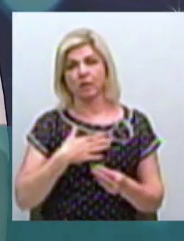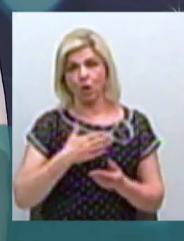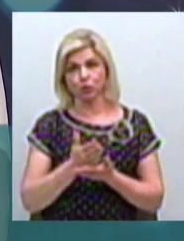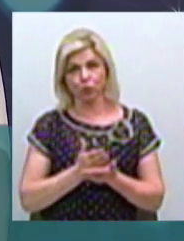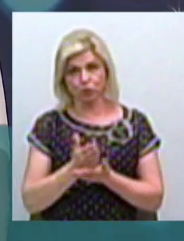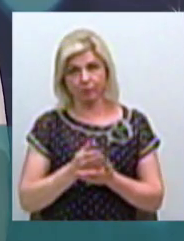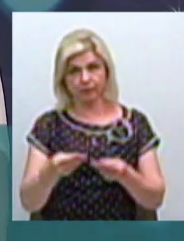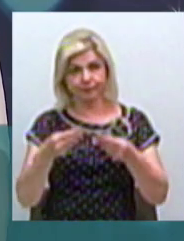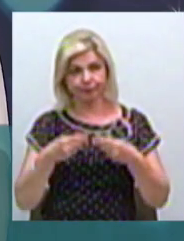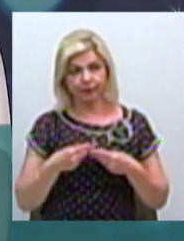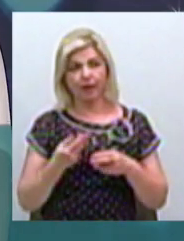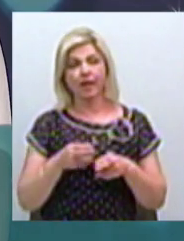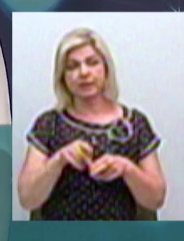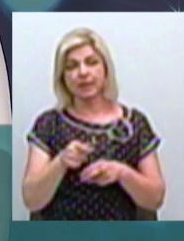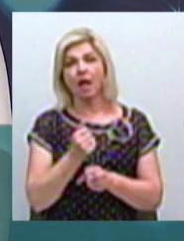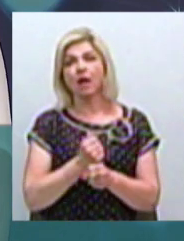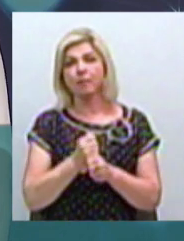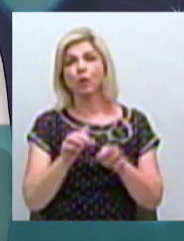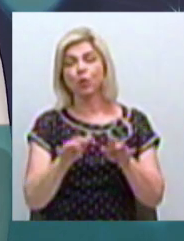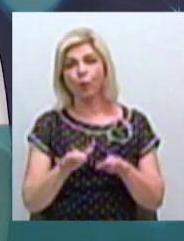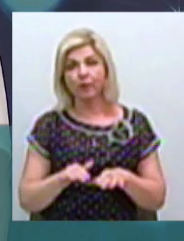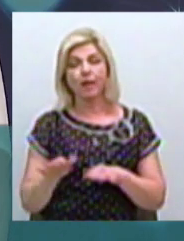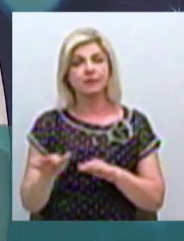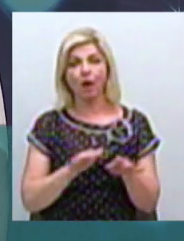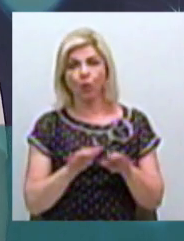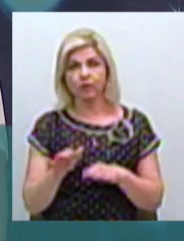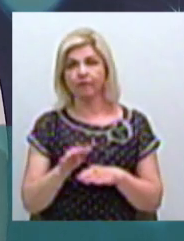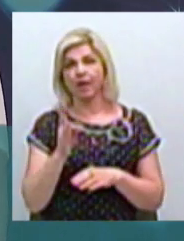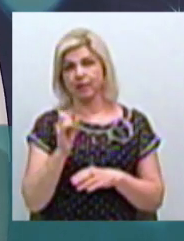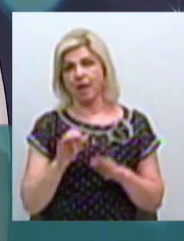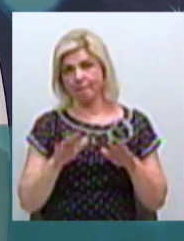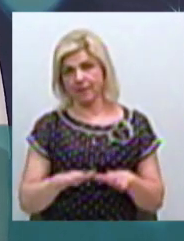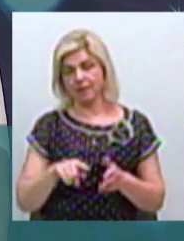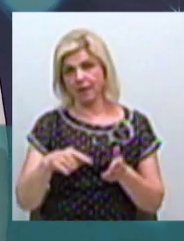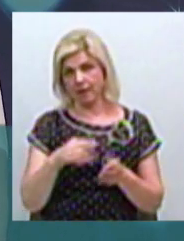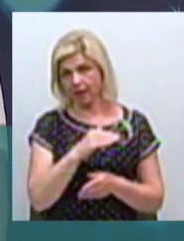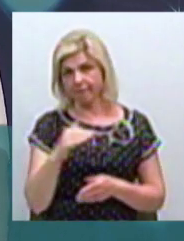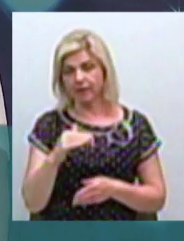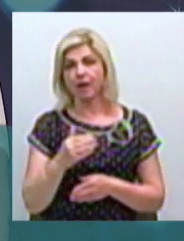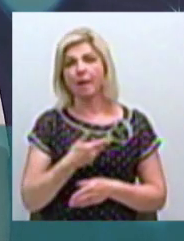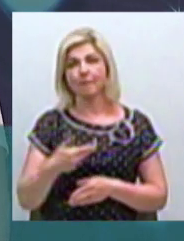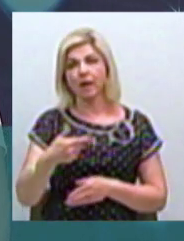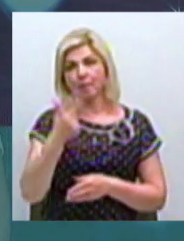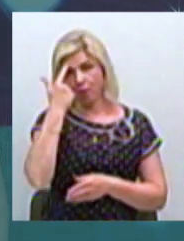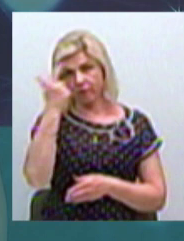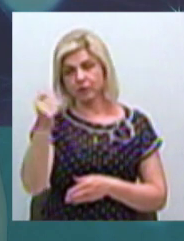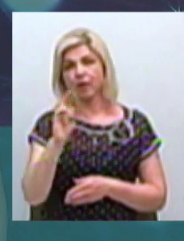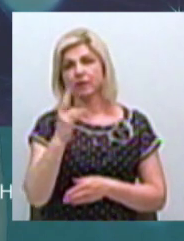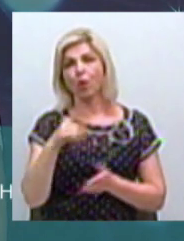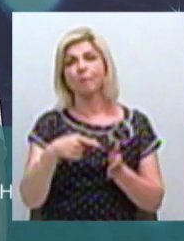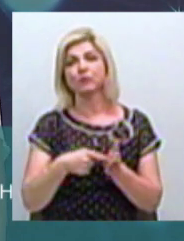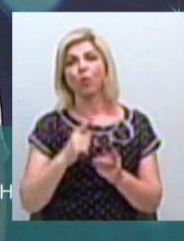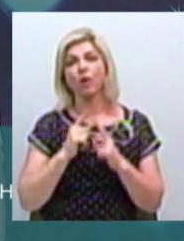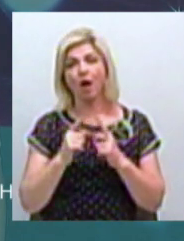служби з цілею розробки заходів на місцевому рівні. Ми повідомляємо Миколаївську міську